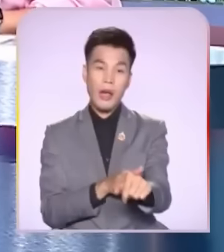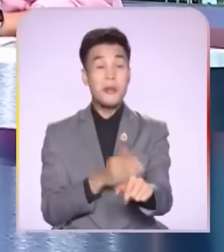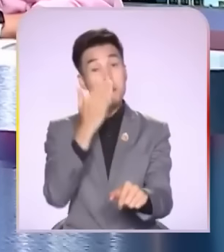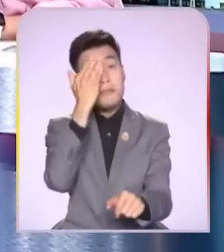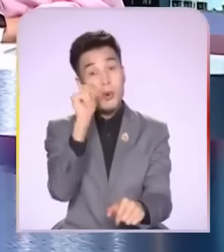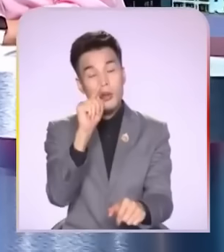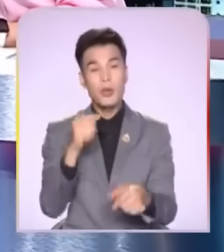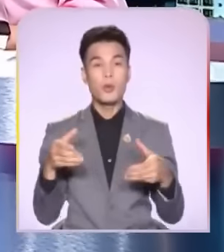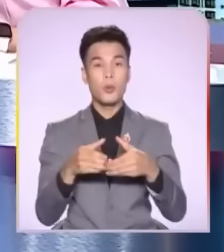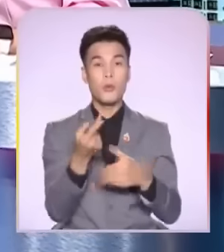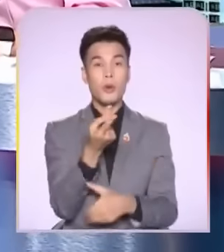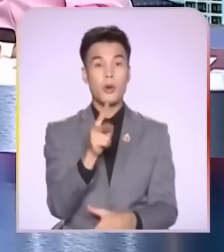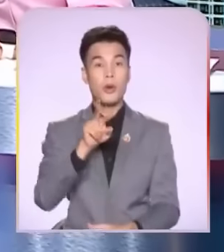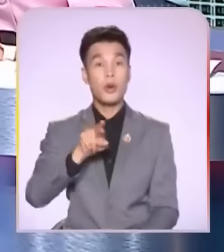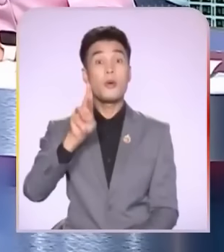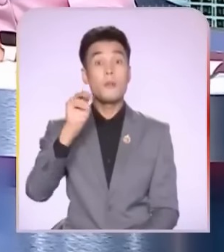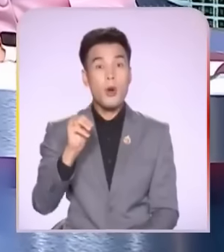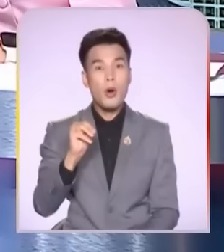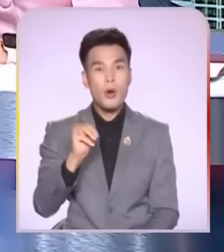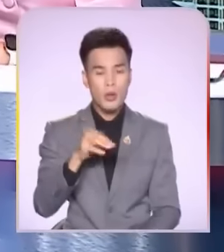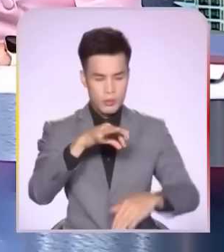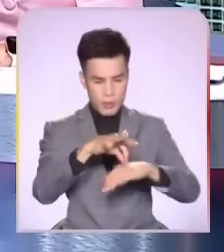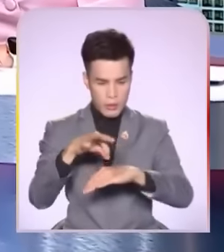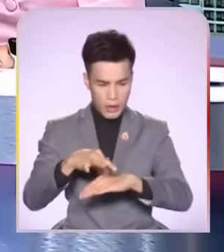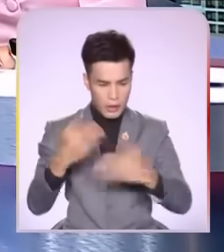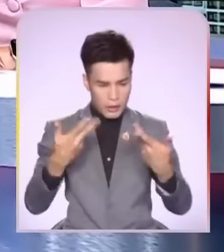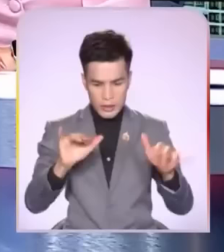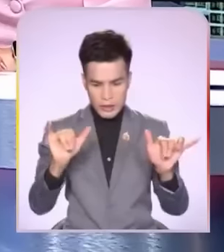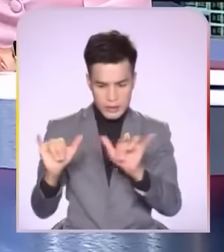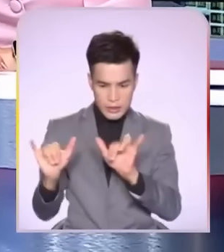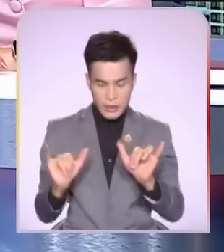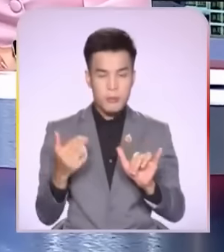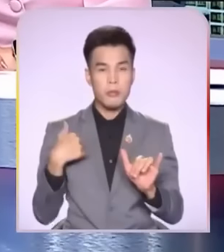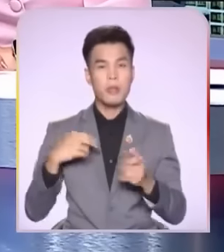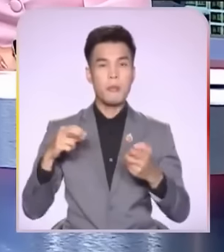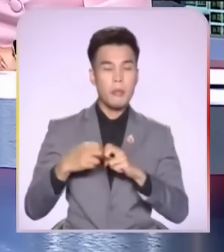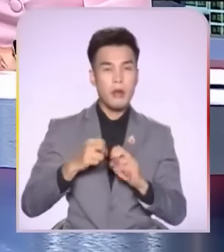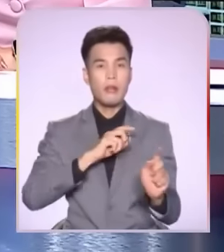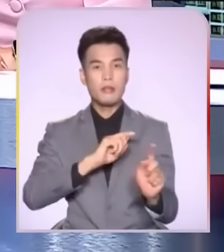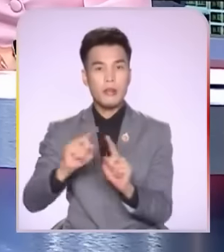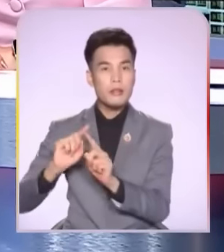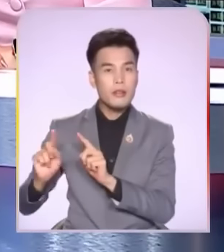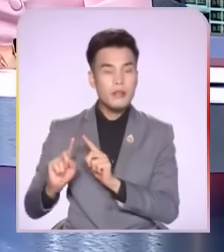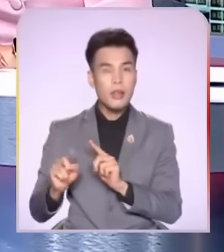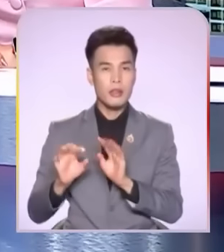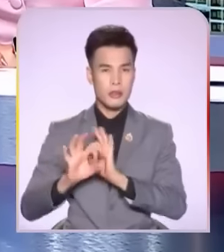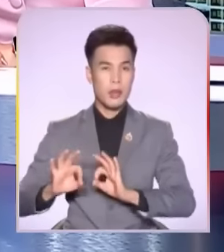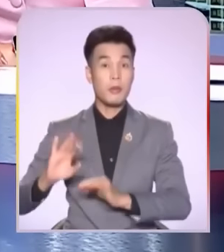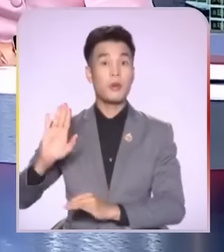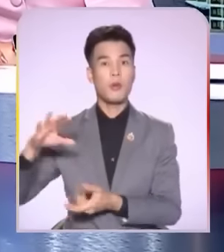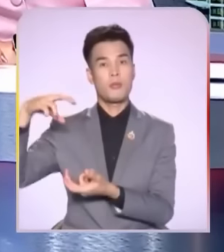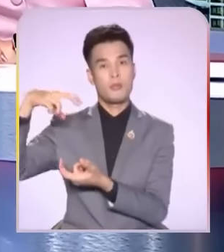ตราบใดที่คณะรัฐมนตรียังไม่ลงตัวสักทีนะฮะก็เกิดเหตุการณ์ต่างๆนานาที่เกิดขึ้นโดยเฉพาะพรรคพลังประช